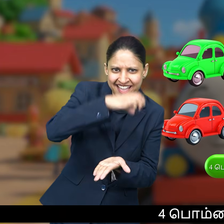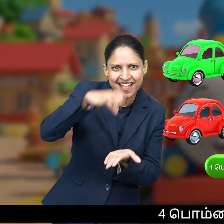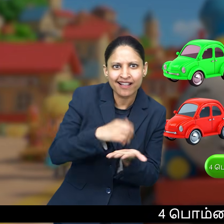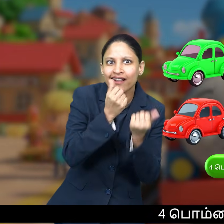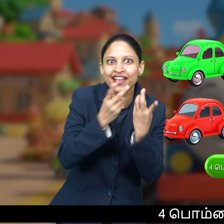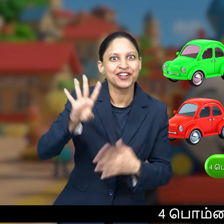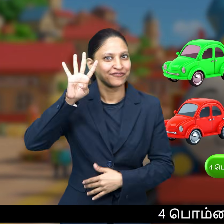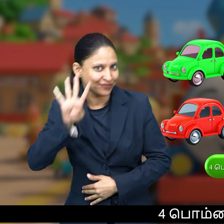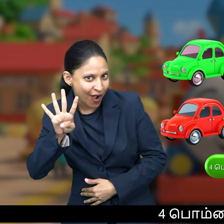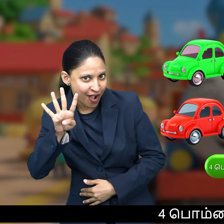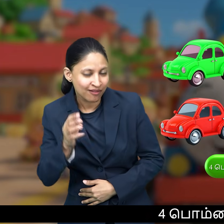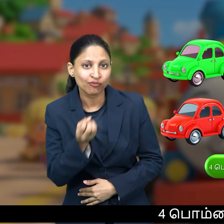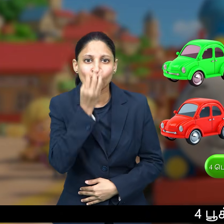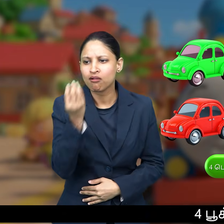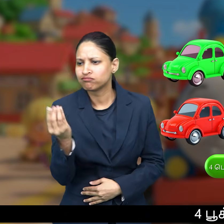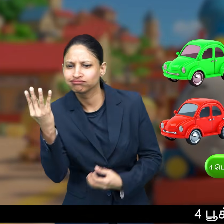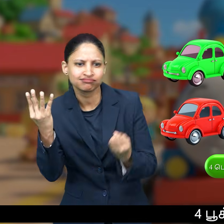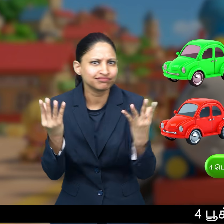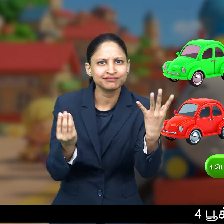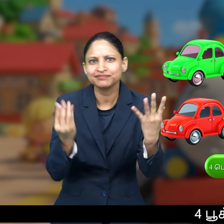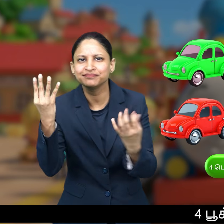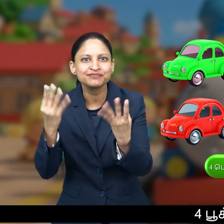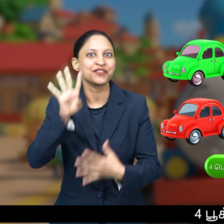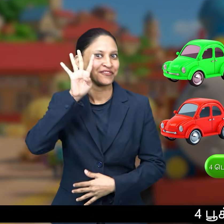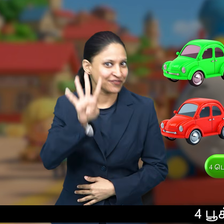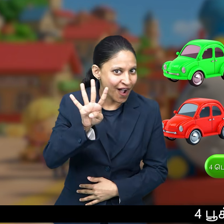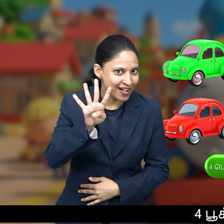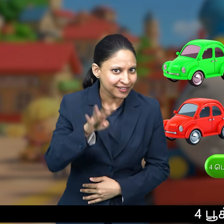4 பொம்மை மகிழுந்துகள், 4 பூக்கள்.